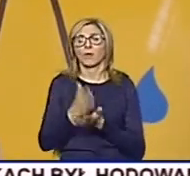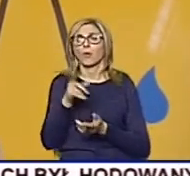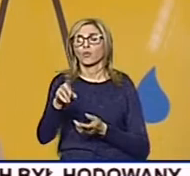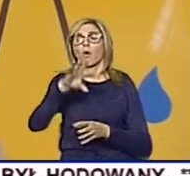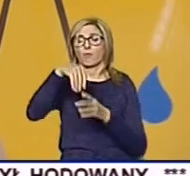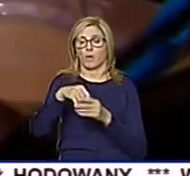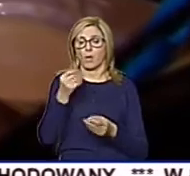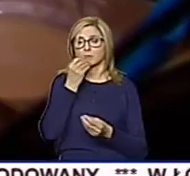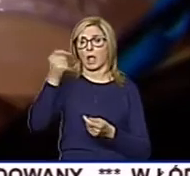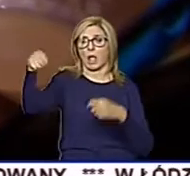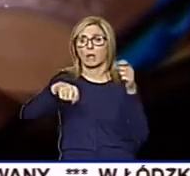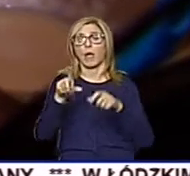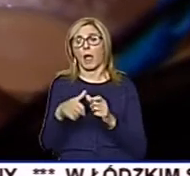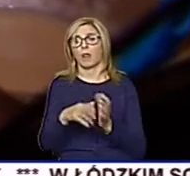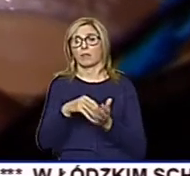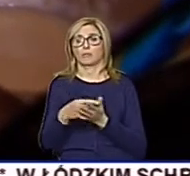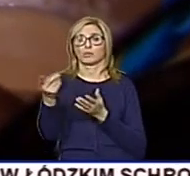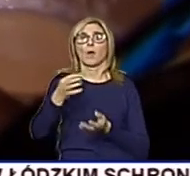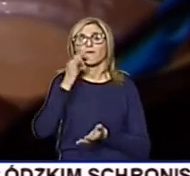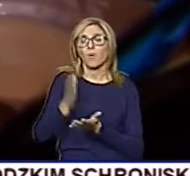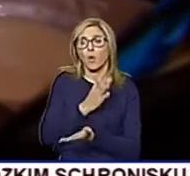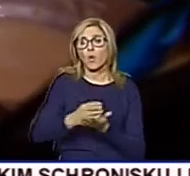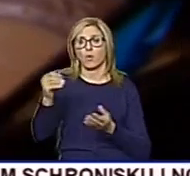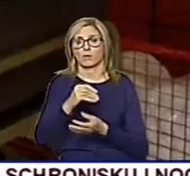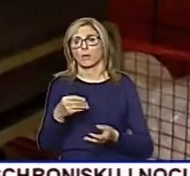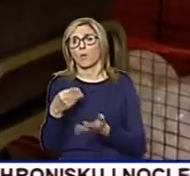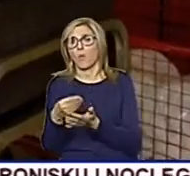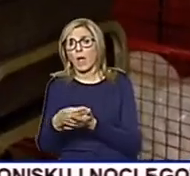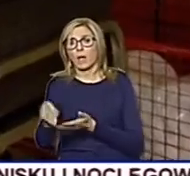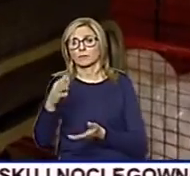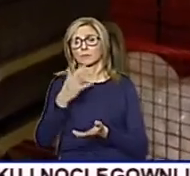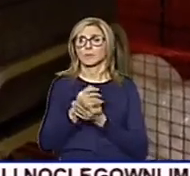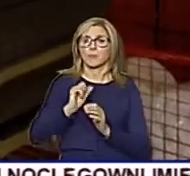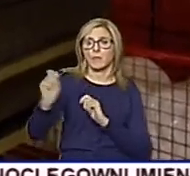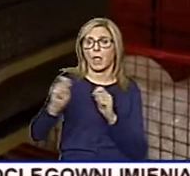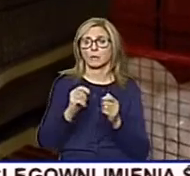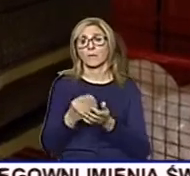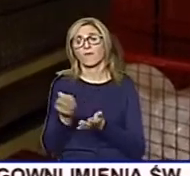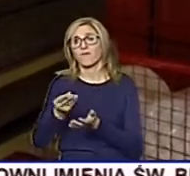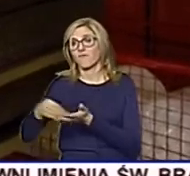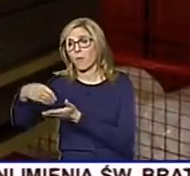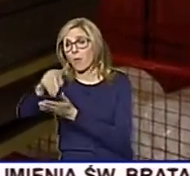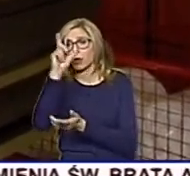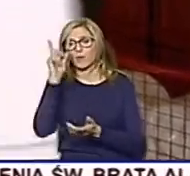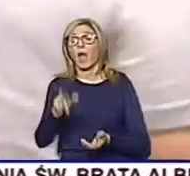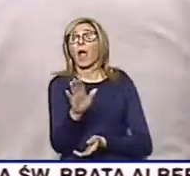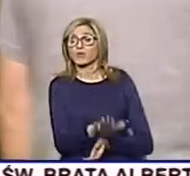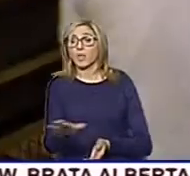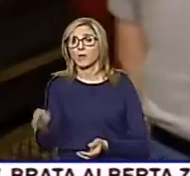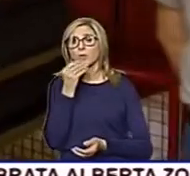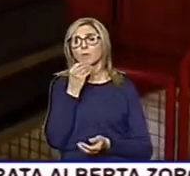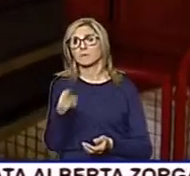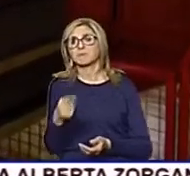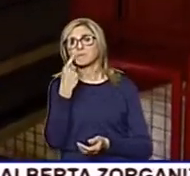zwany wkład do kotła, ale inwestycje w kuchnię, opłaty za dzierżawę, media, pensje pracowników. Dzieci tak naprawdę jedzą